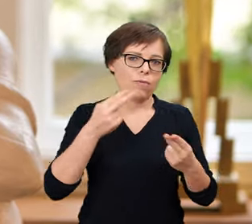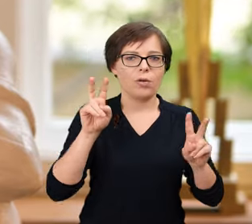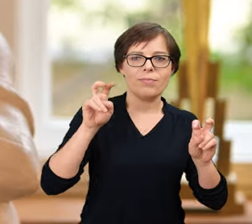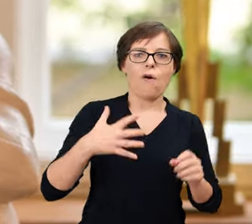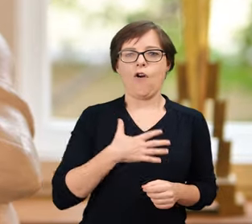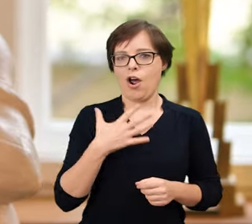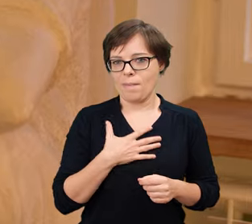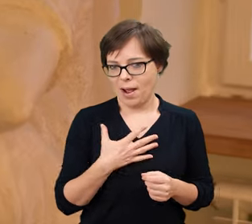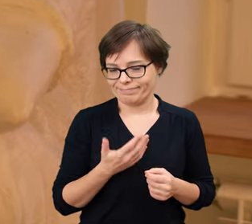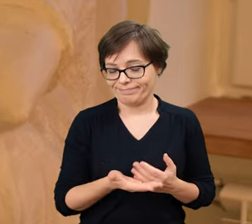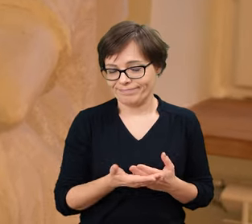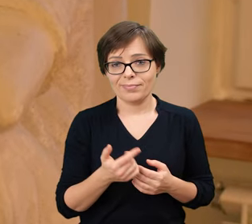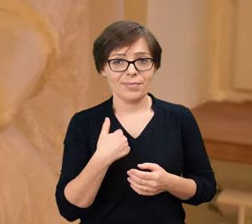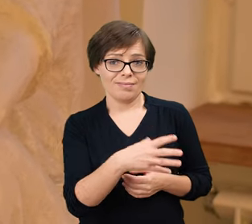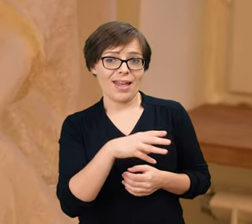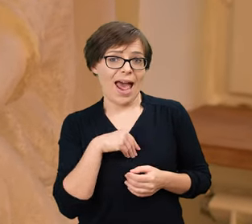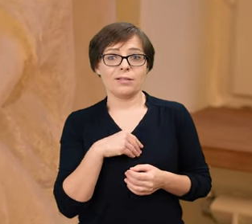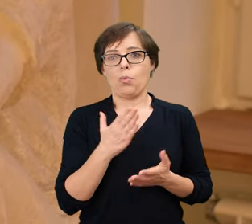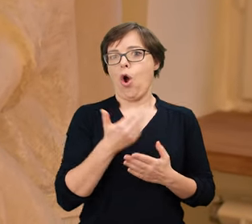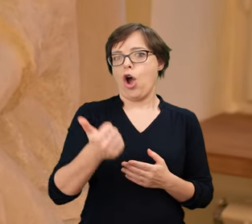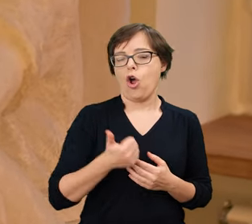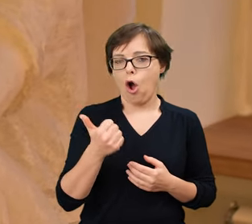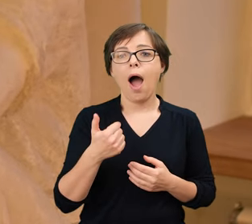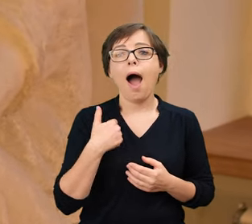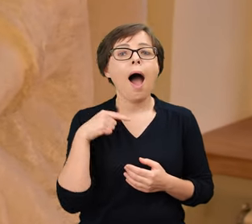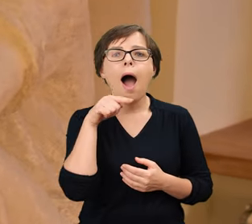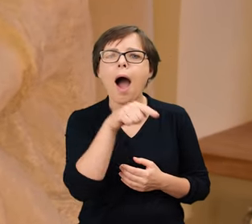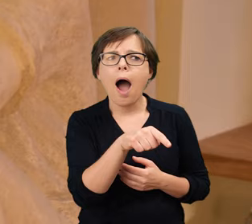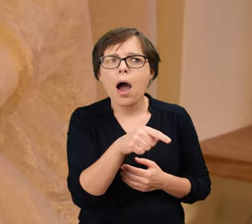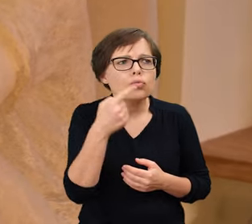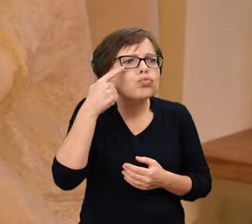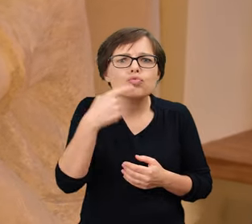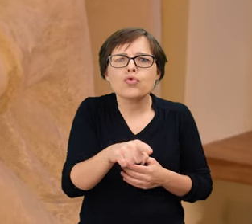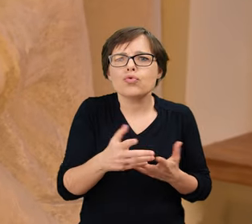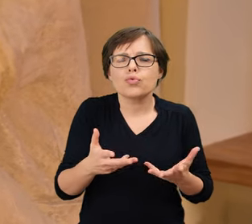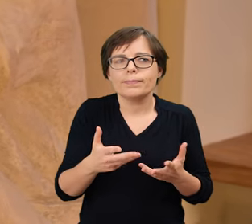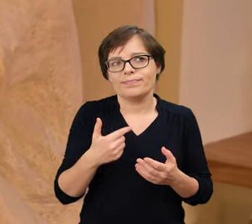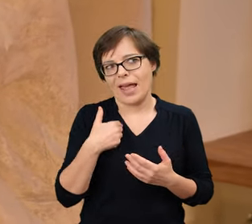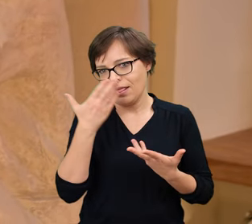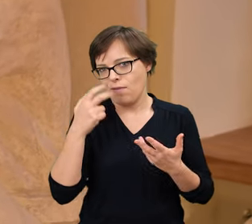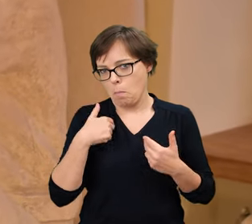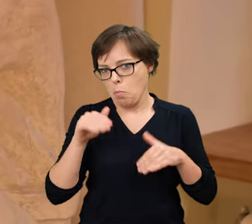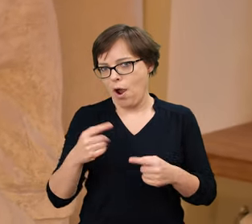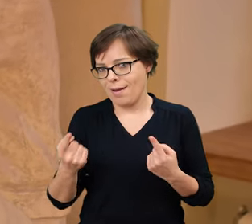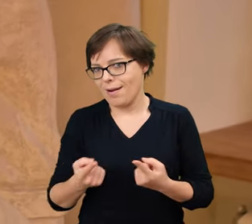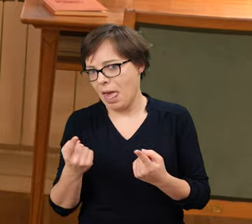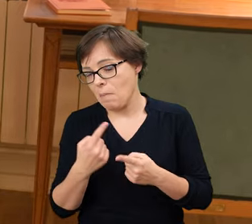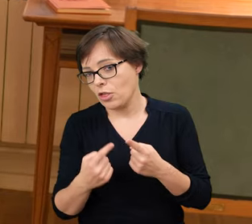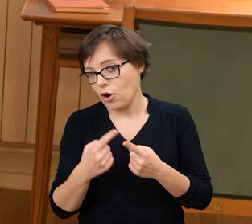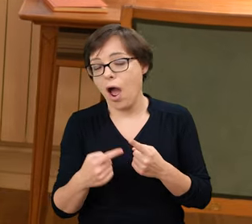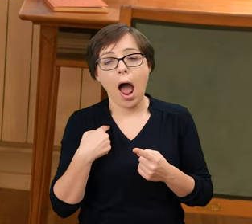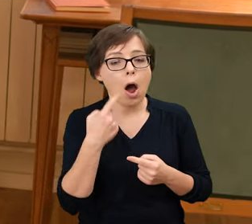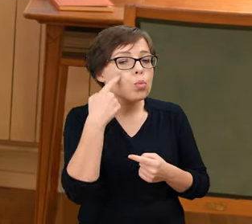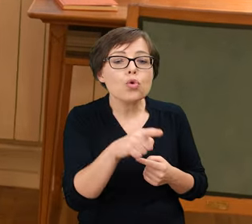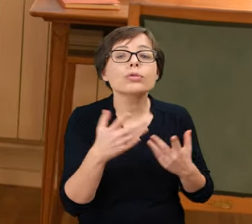roku, a trafiłem na Jerzego, nie wiem, czy to nie będzie lokowanie produktu, na